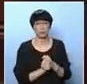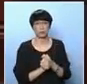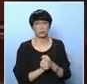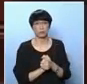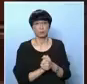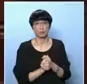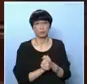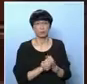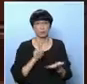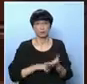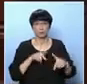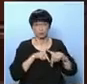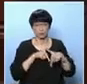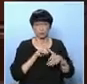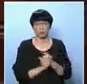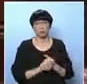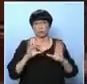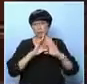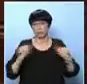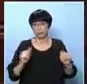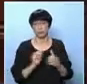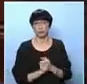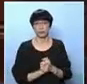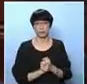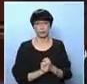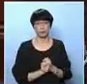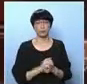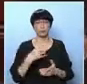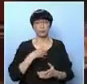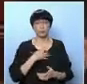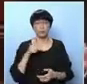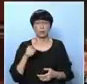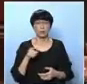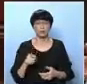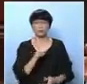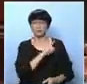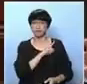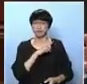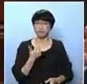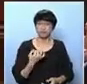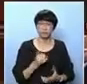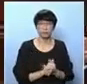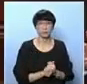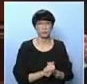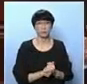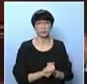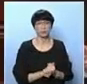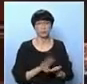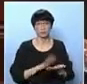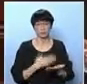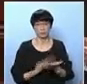係信心呢係徒地，佢令到你呢係完全覺得呢個係咪我自己呢？但係凡